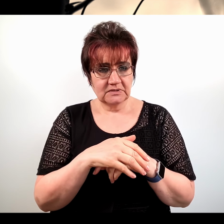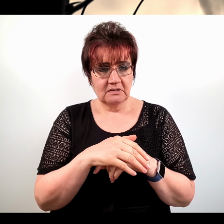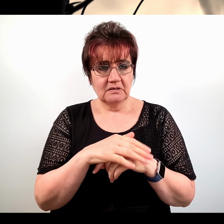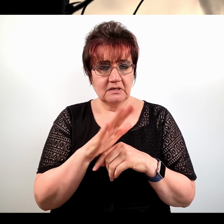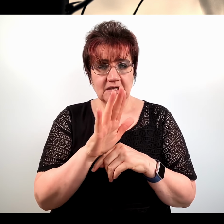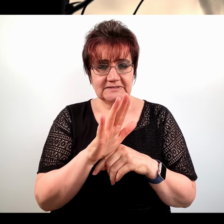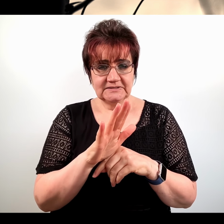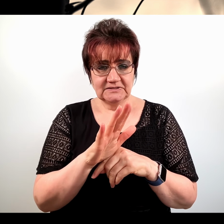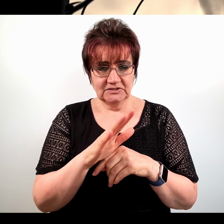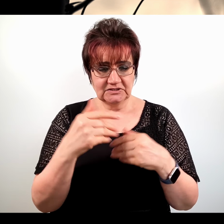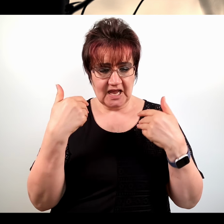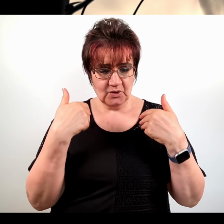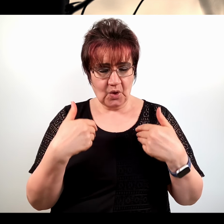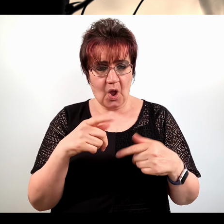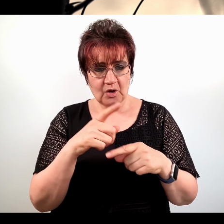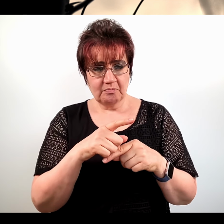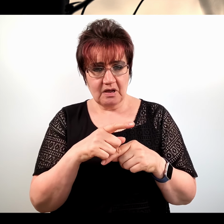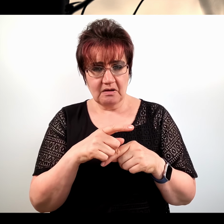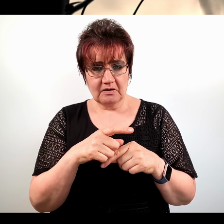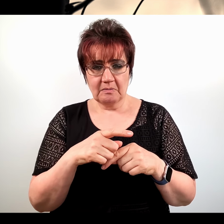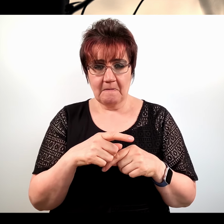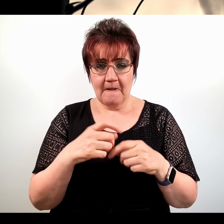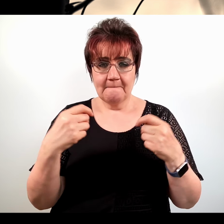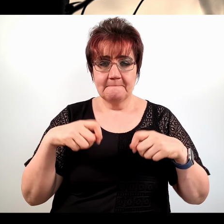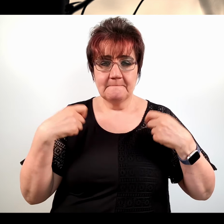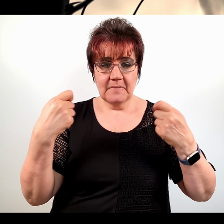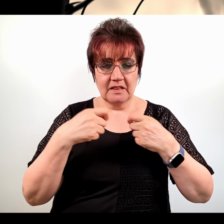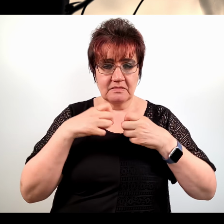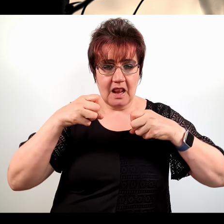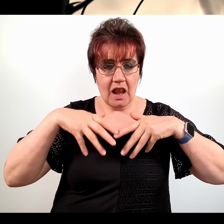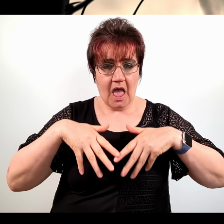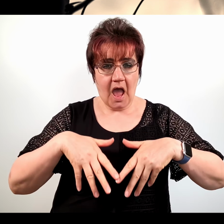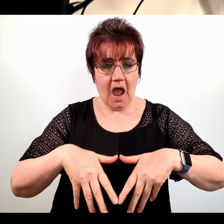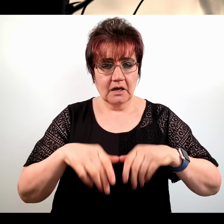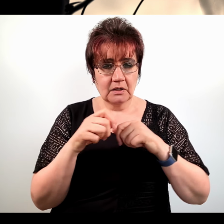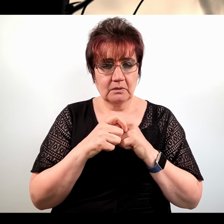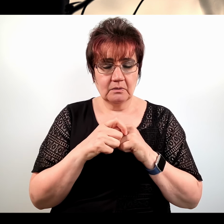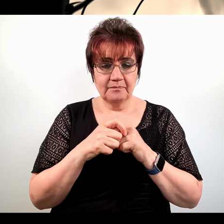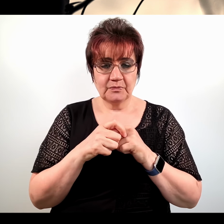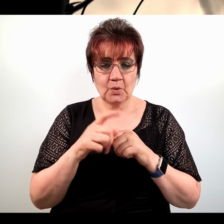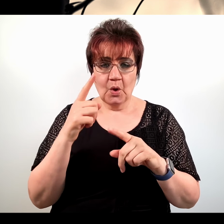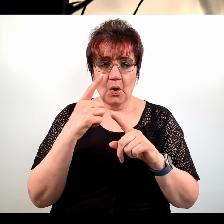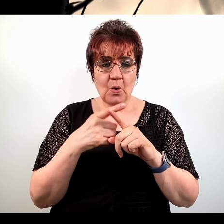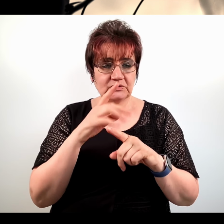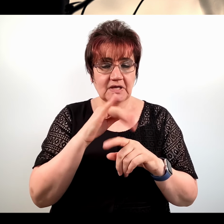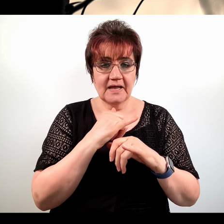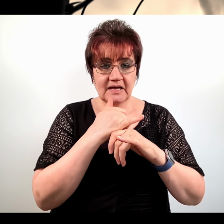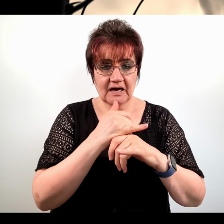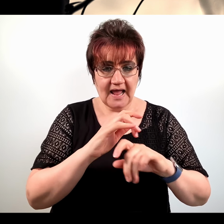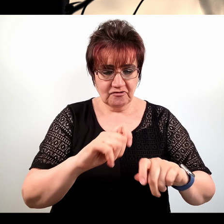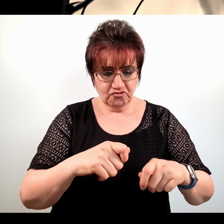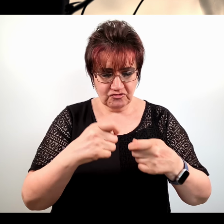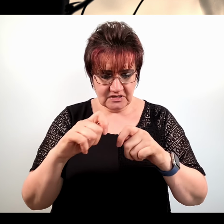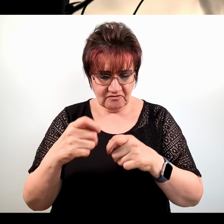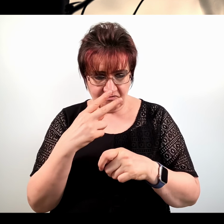Körper war mit einem langen Mantel bedeckt und seine Reitstiefel schauten unter seinem Mantel hervor.